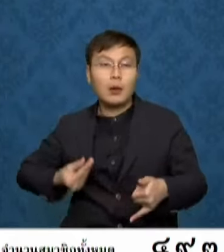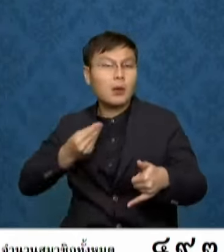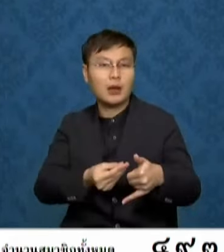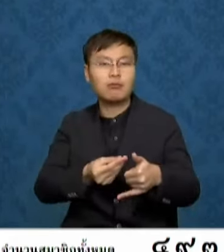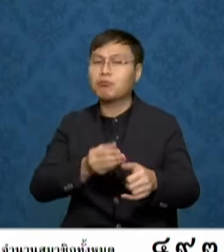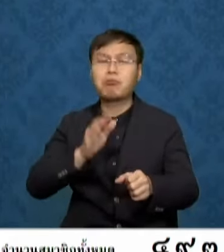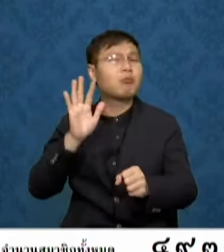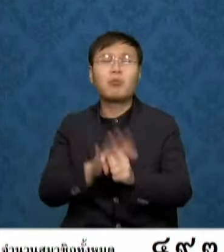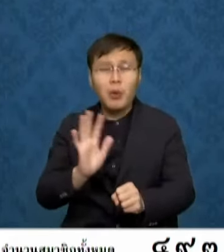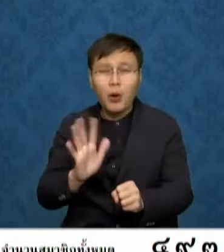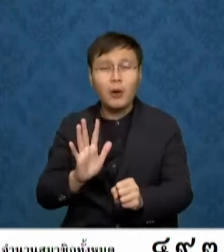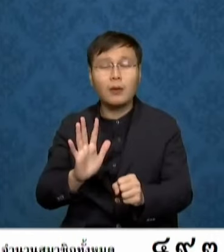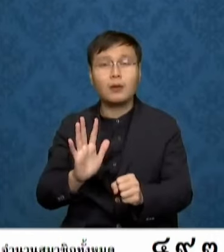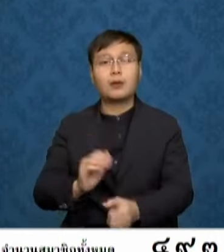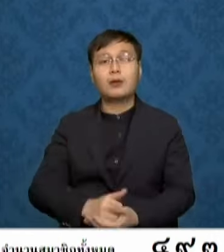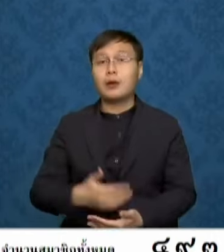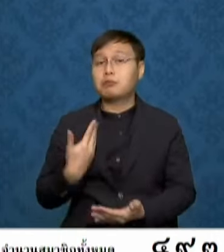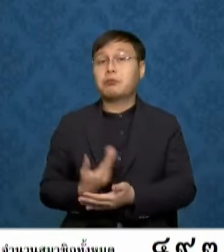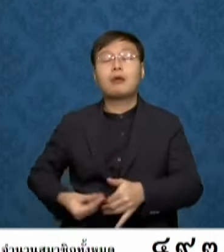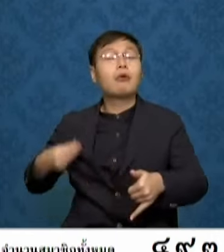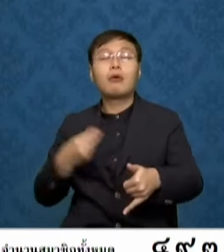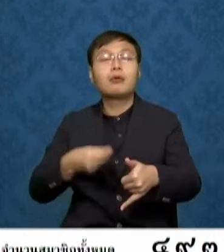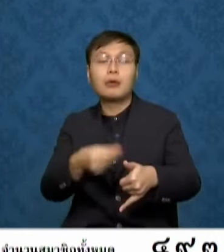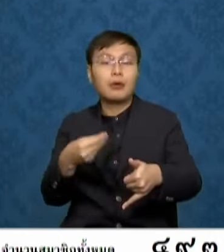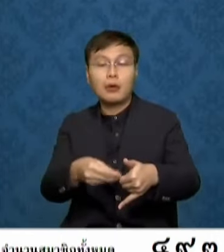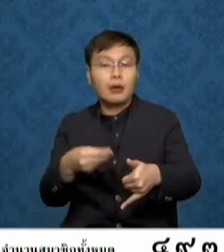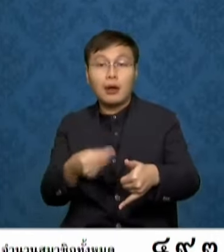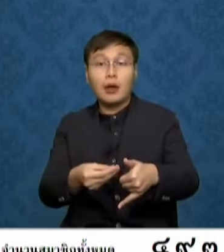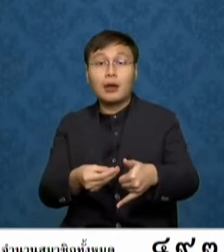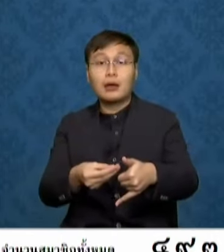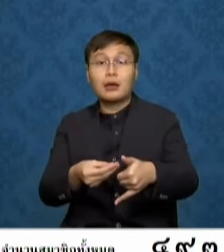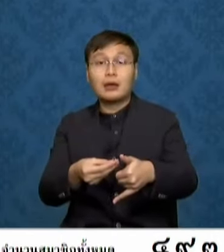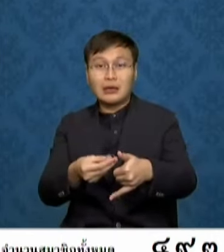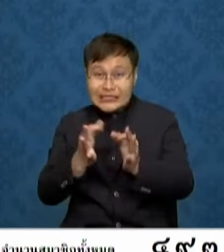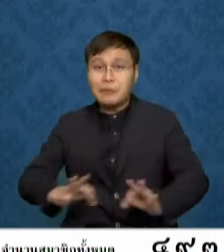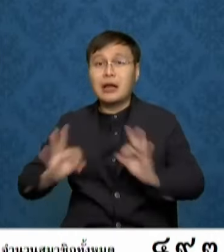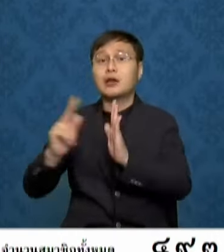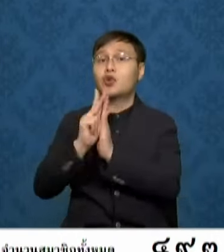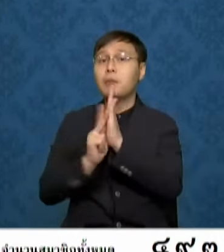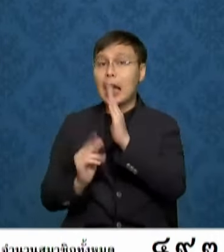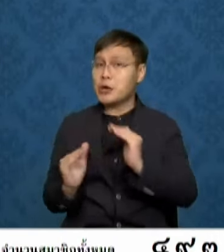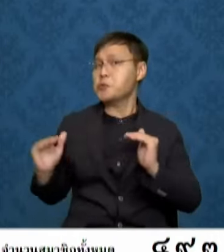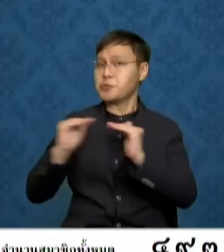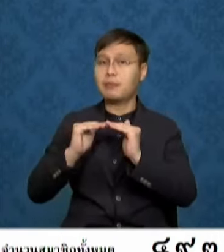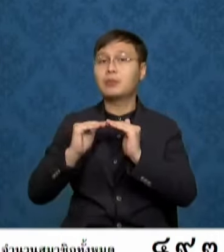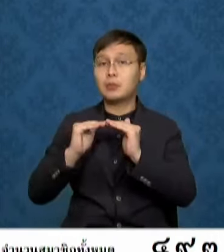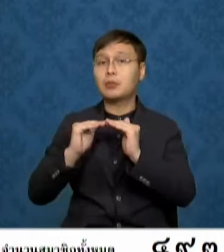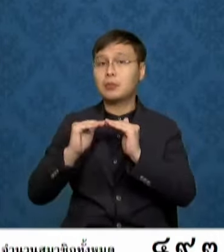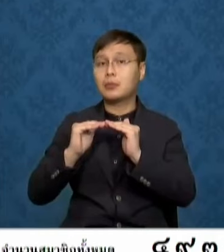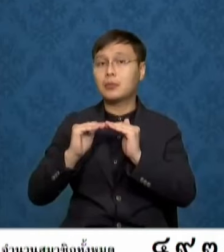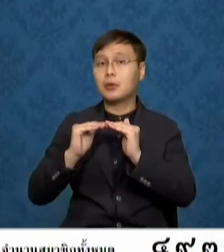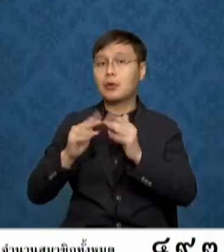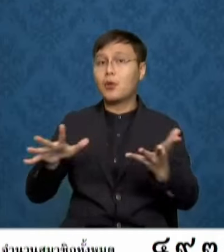ครับเงินตรามากมายเพียงใดก็ไม่พอสิ่งที่สำคัญคือกระบวนการยุติธรรมต้องเกิดครับ